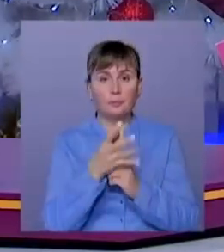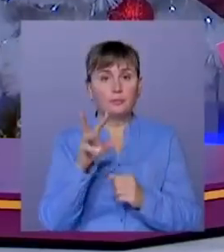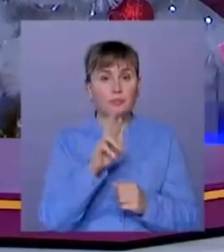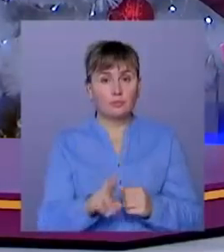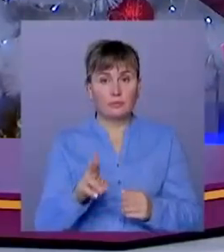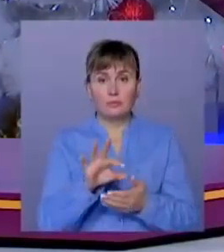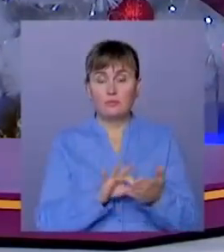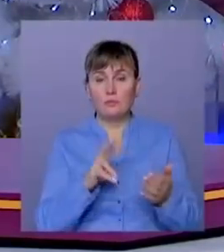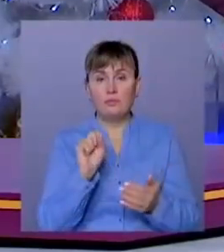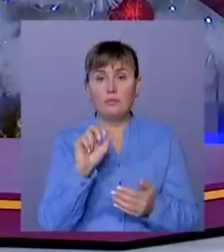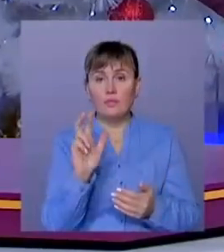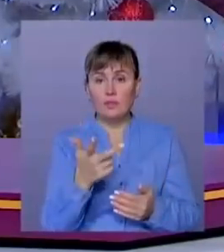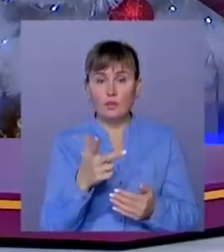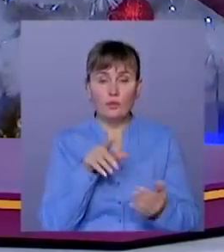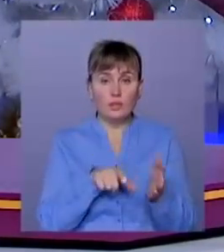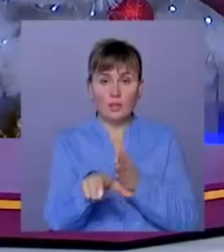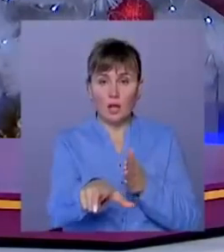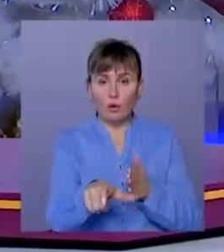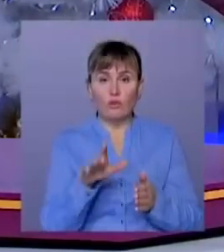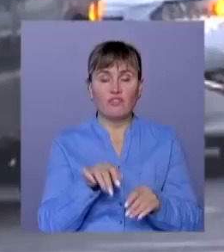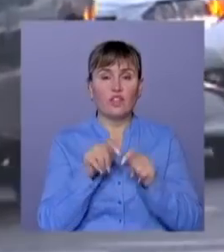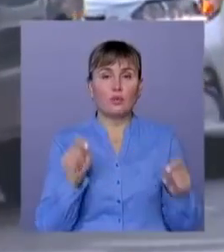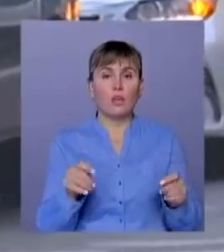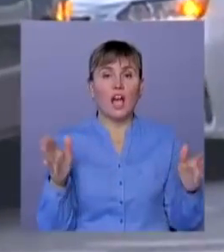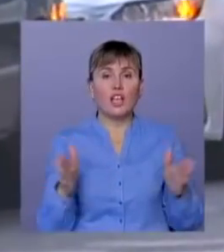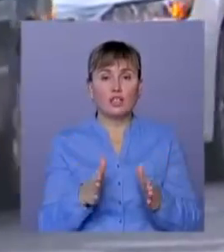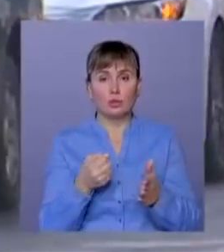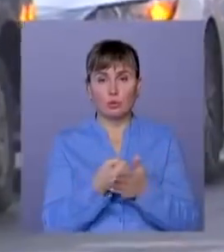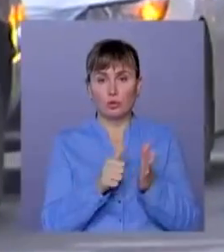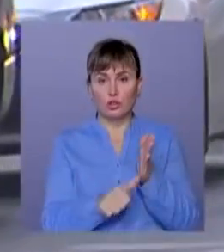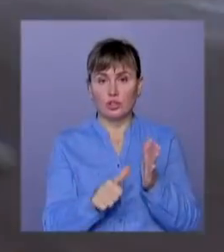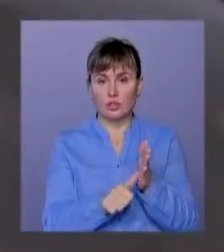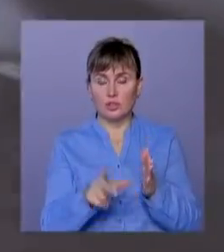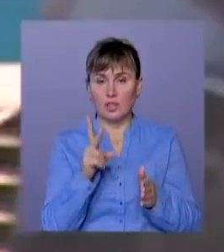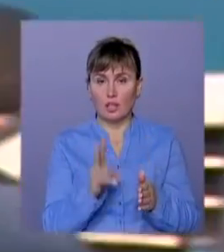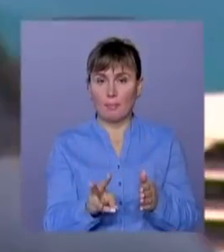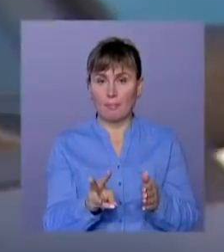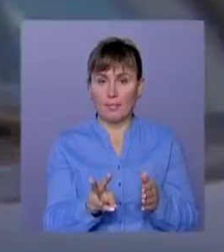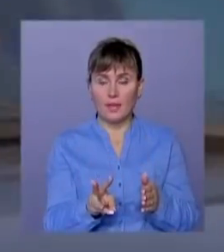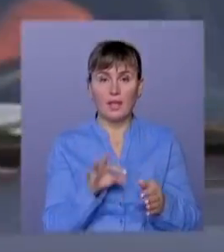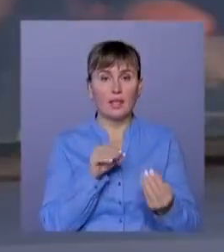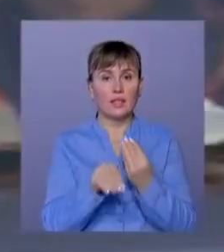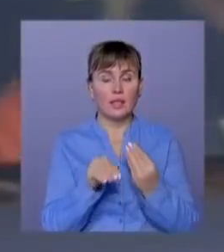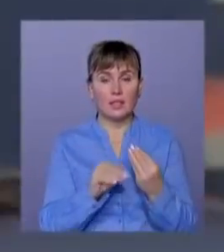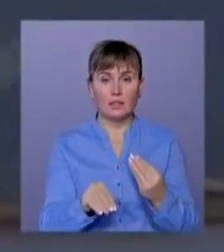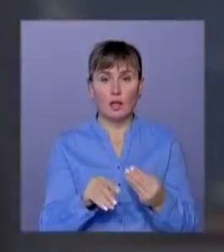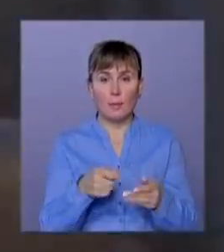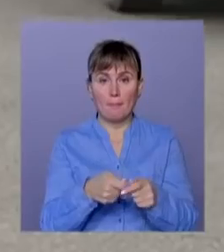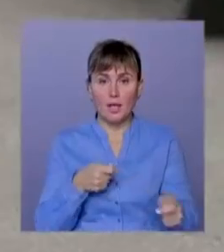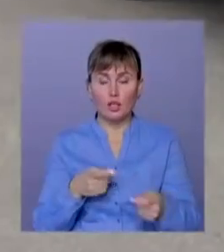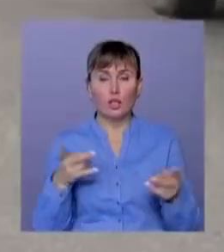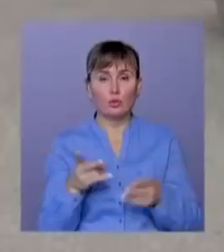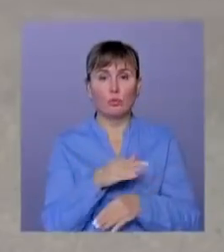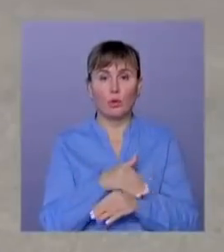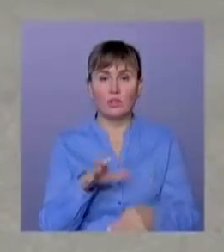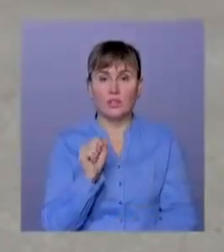января сразу на 3 оживленных магистралях города введут ограничение до 60 км. Ездить на порядок медленнее нужно будет по